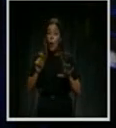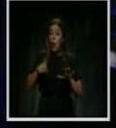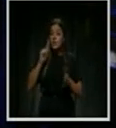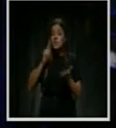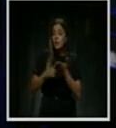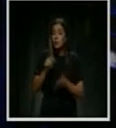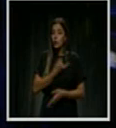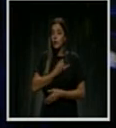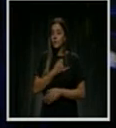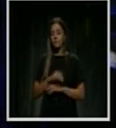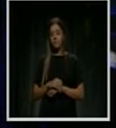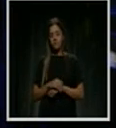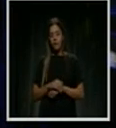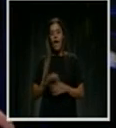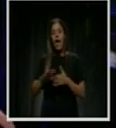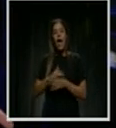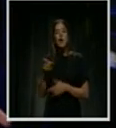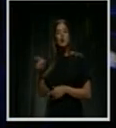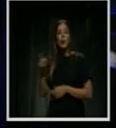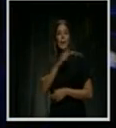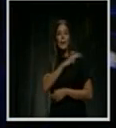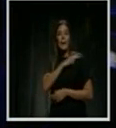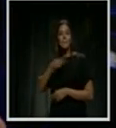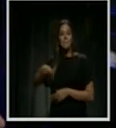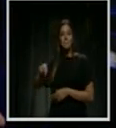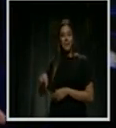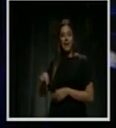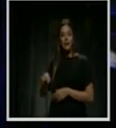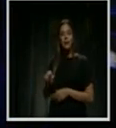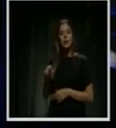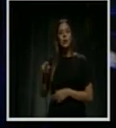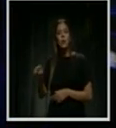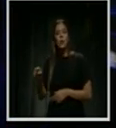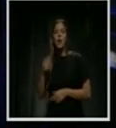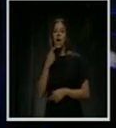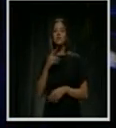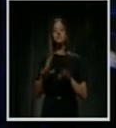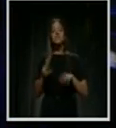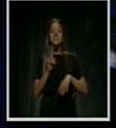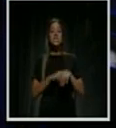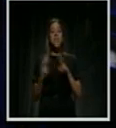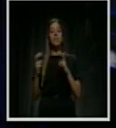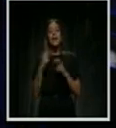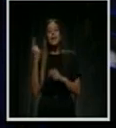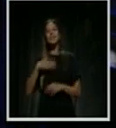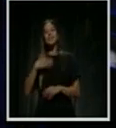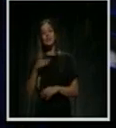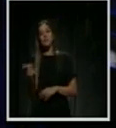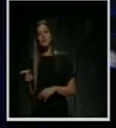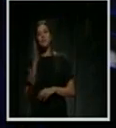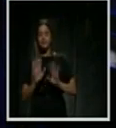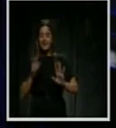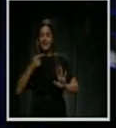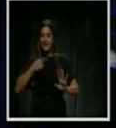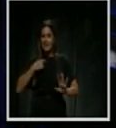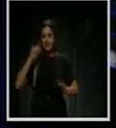għaliex għall-kap tal-Oppożizzjoni l-attakk istituzzjonali huwa permissibbli skont il-minijiet tattakka. Jiena ngħid nieħu kejl wieħed ta'